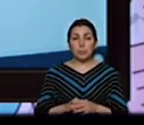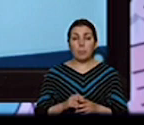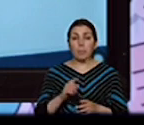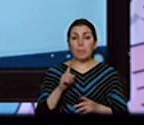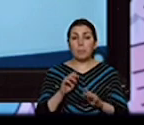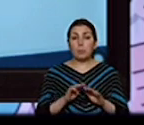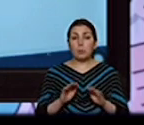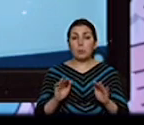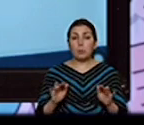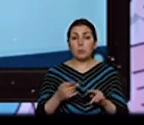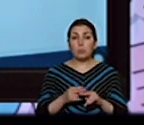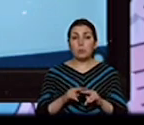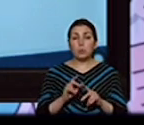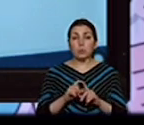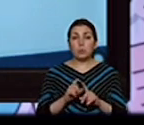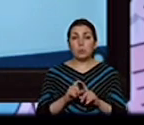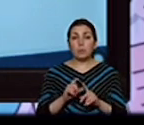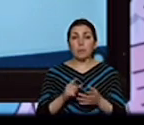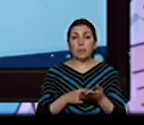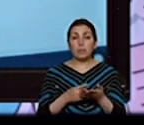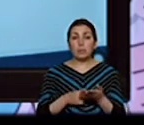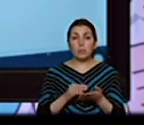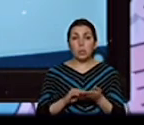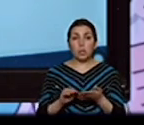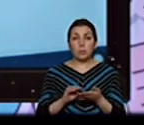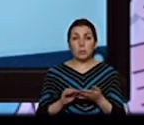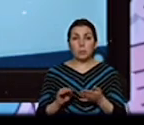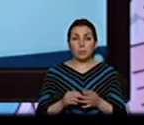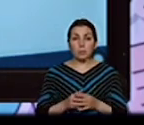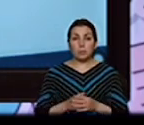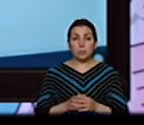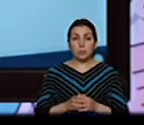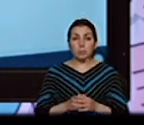Siz bolajonlar bu so'zlarni daftaringizga yozib boring.